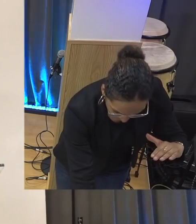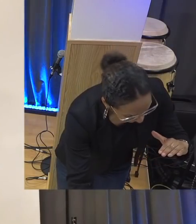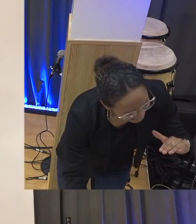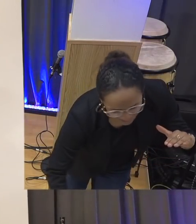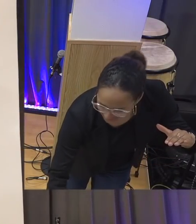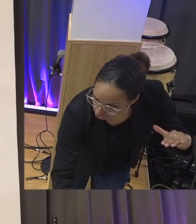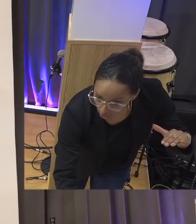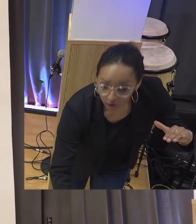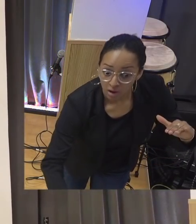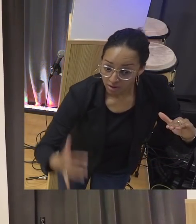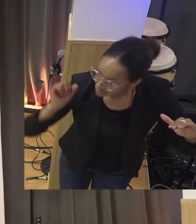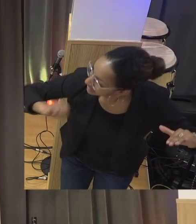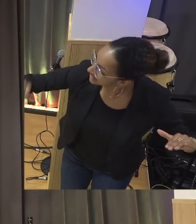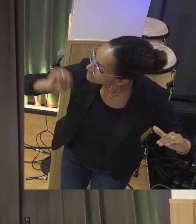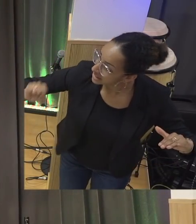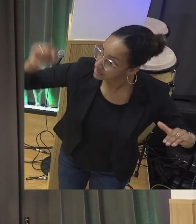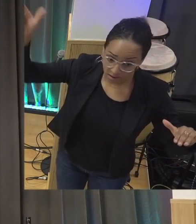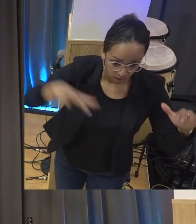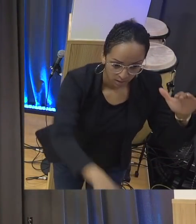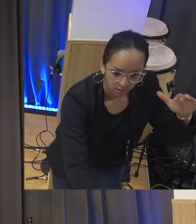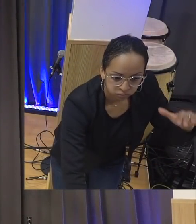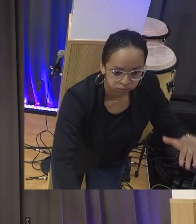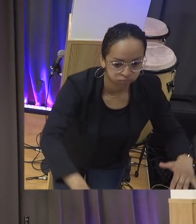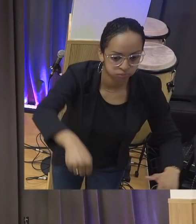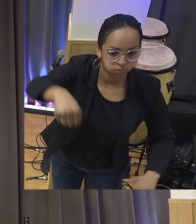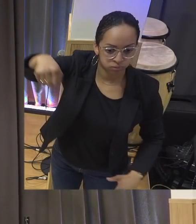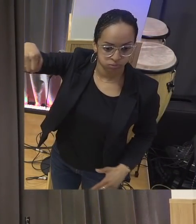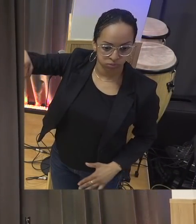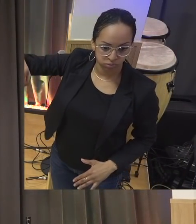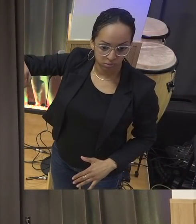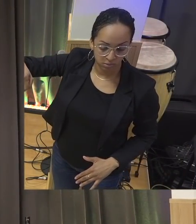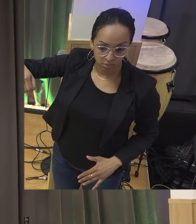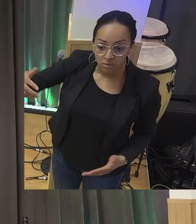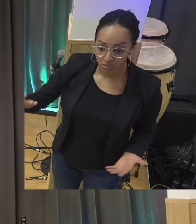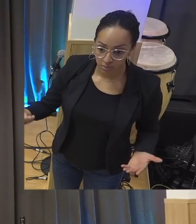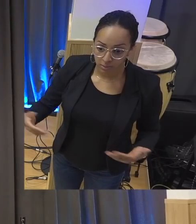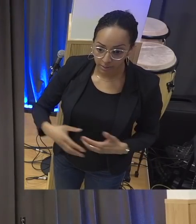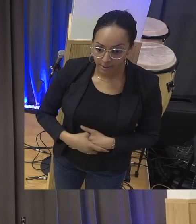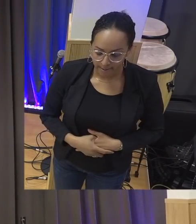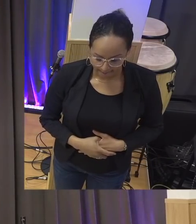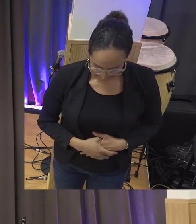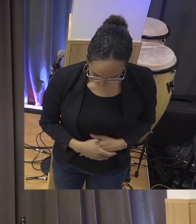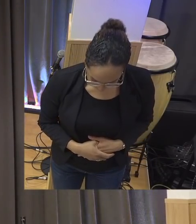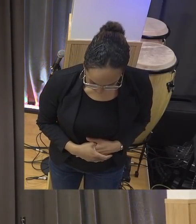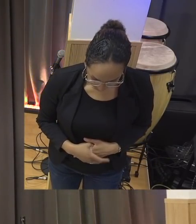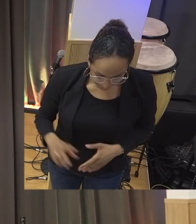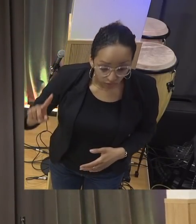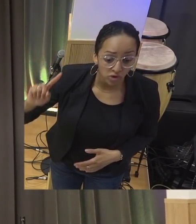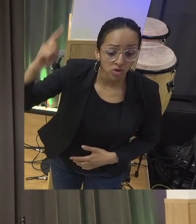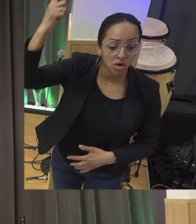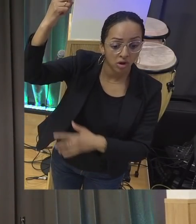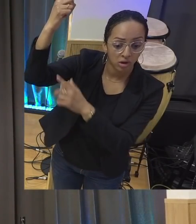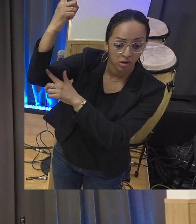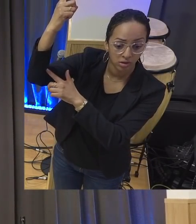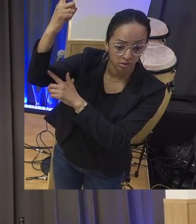point. Il est impossible pour moi d'en comprendre toute l'étendue. Mais Dieu veut